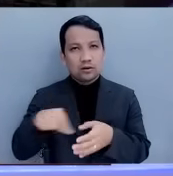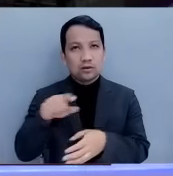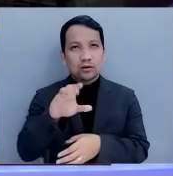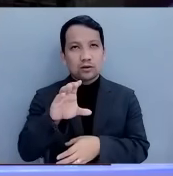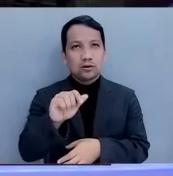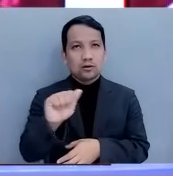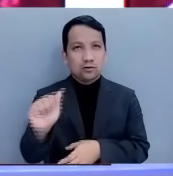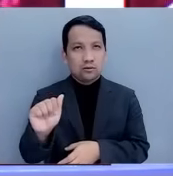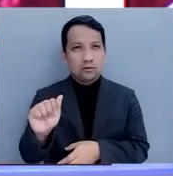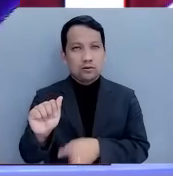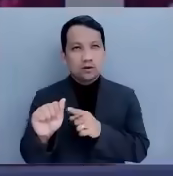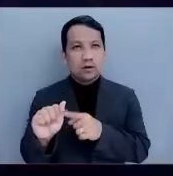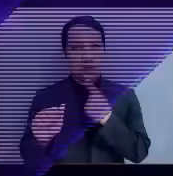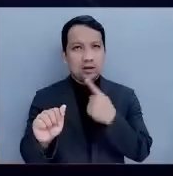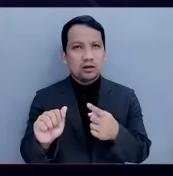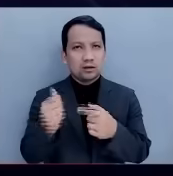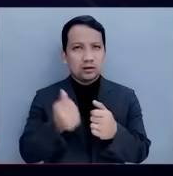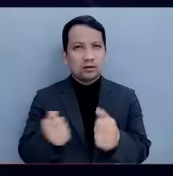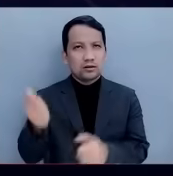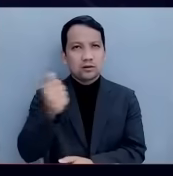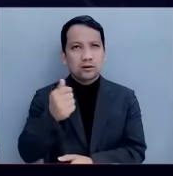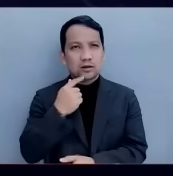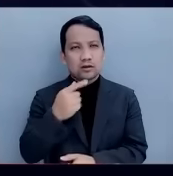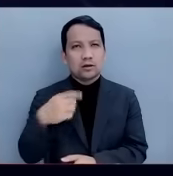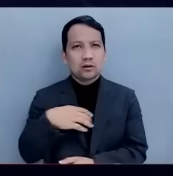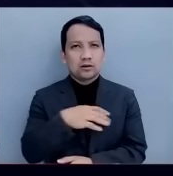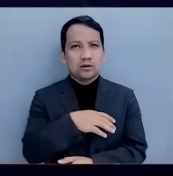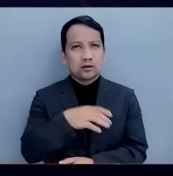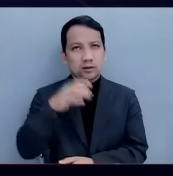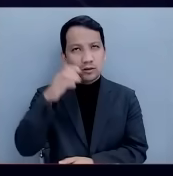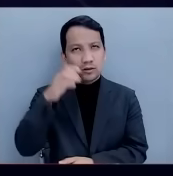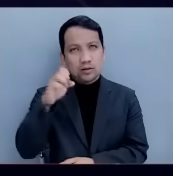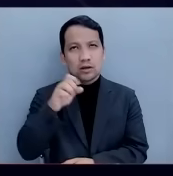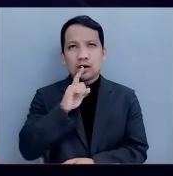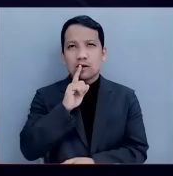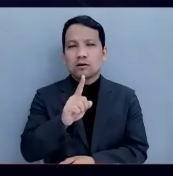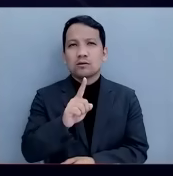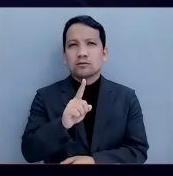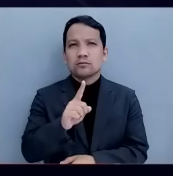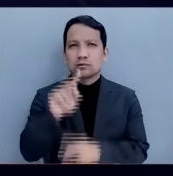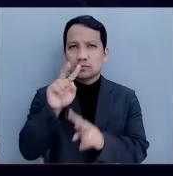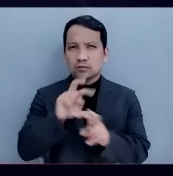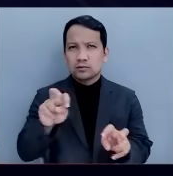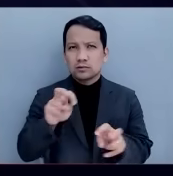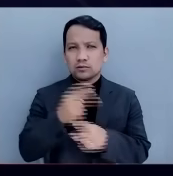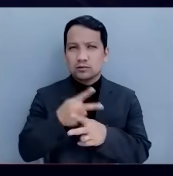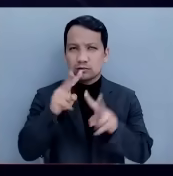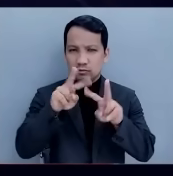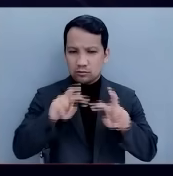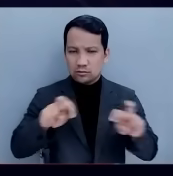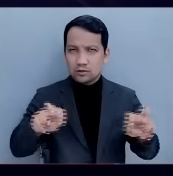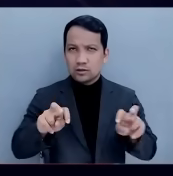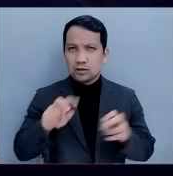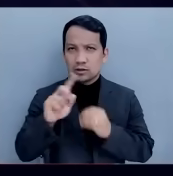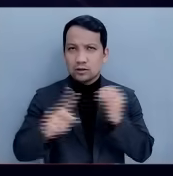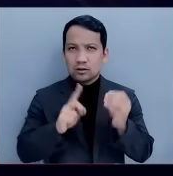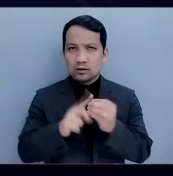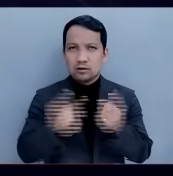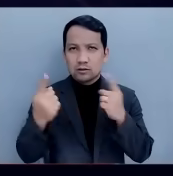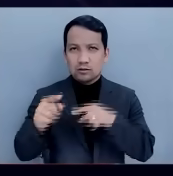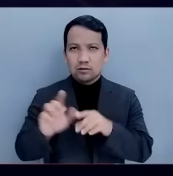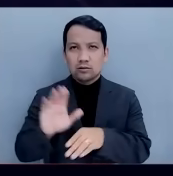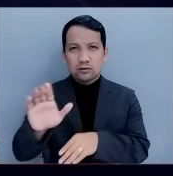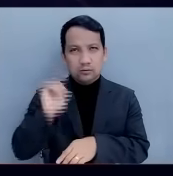Commission on Audit. Sabi ng chairperson nitong si Congressman Elizalde Co., maingat nilang susuriin kung ano ang magiging epekto nito